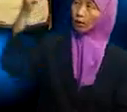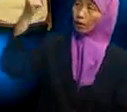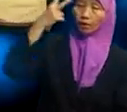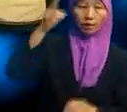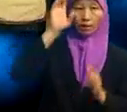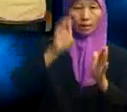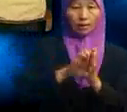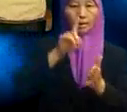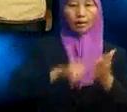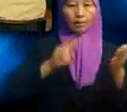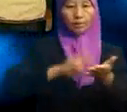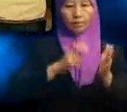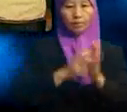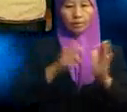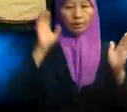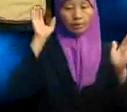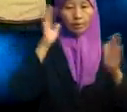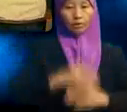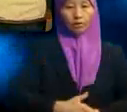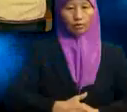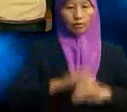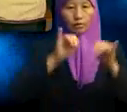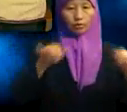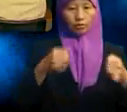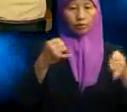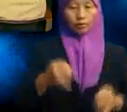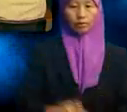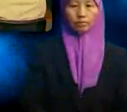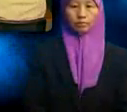apa maksud solat Jumaat?